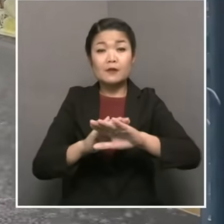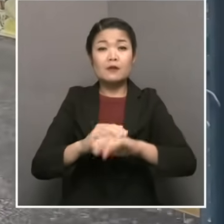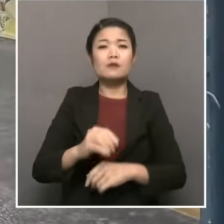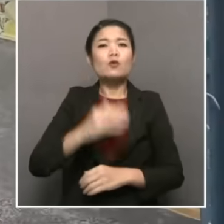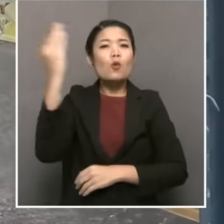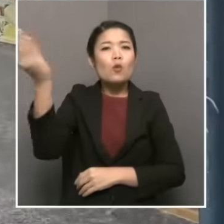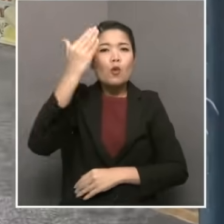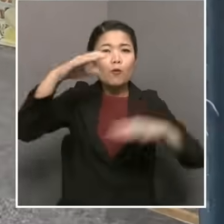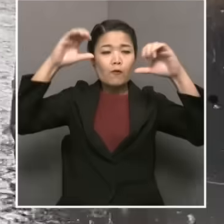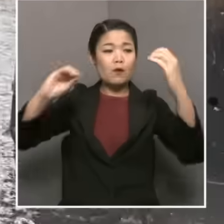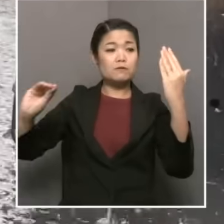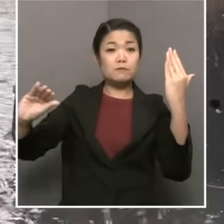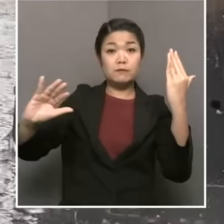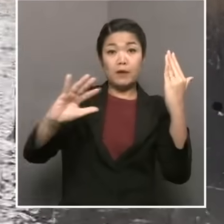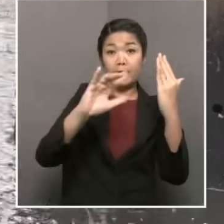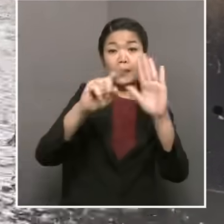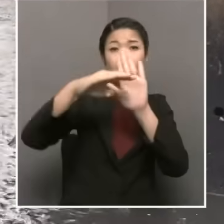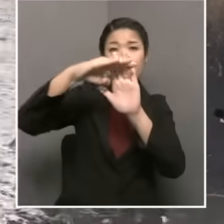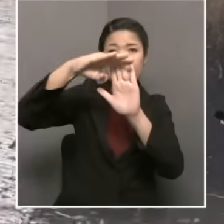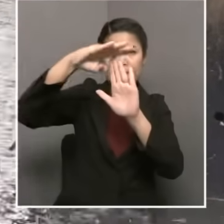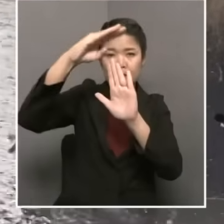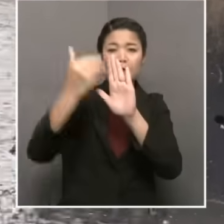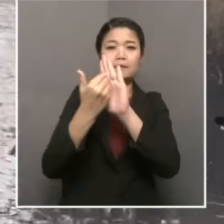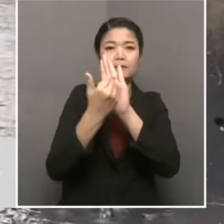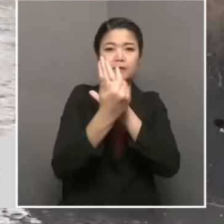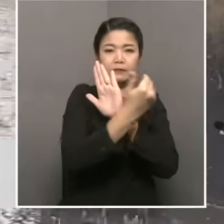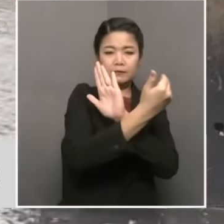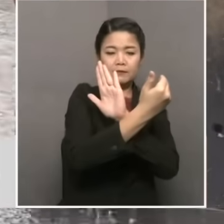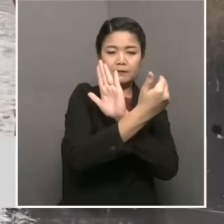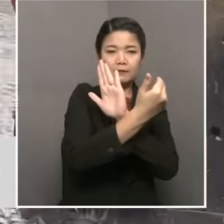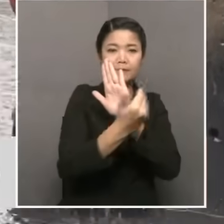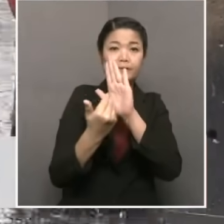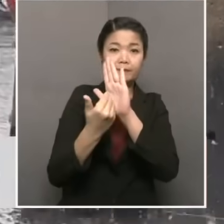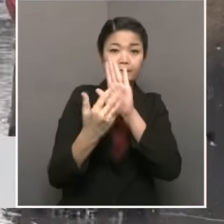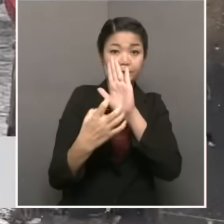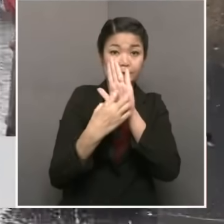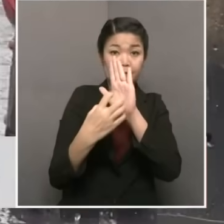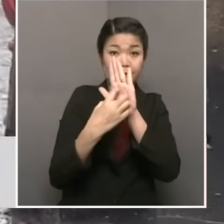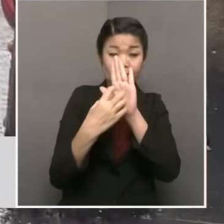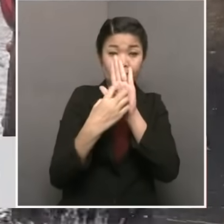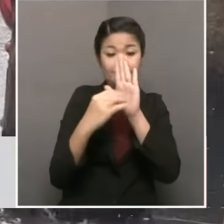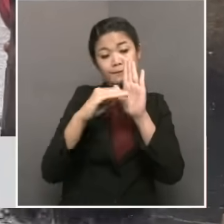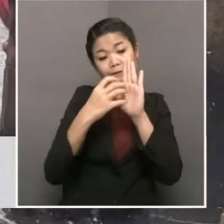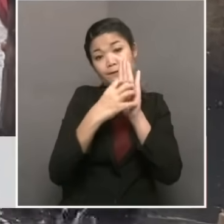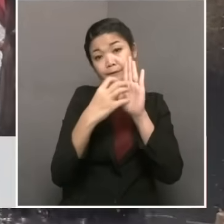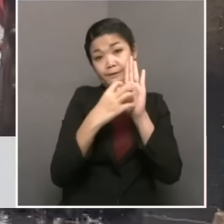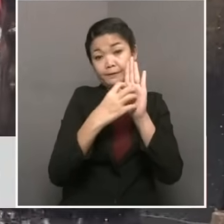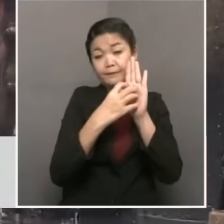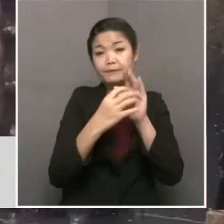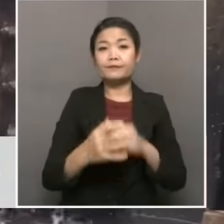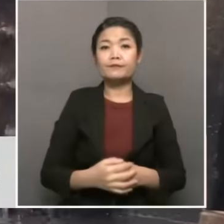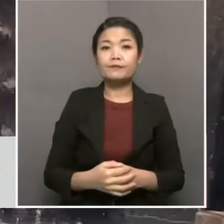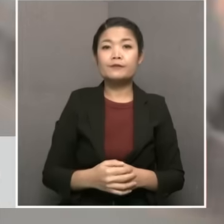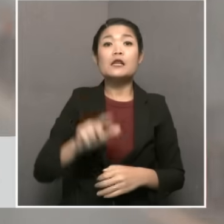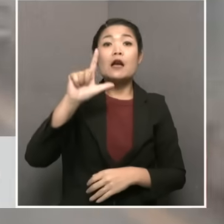กำลังแรงยังคงพาดผ่านภาคเหนือภาคตะวันออกเฉียงเหนือและภาคกลางตอนบนค่ะในขณะที่หย่อมความ